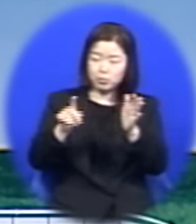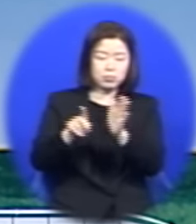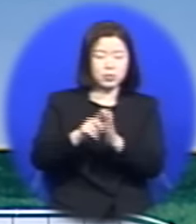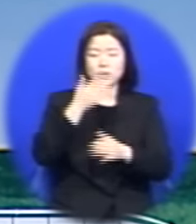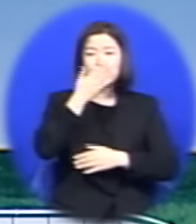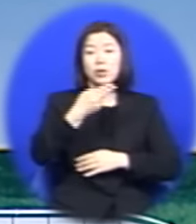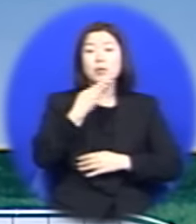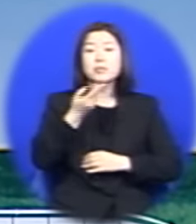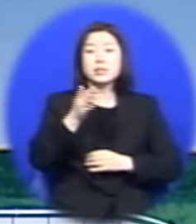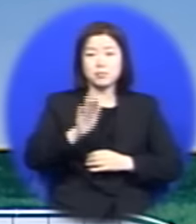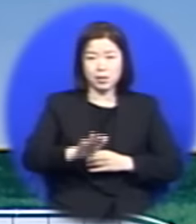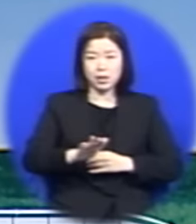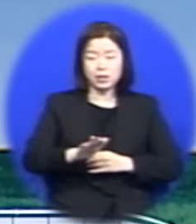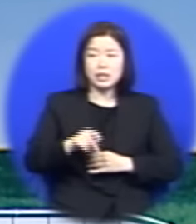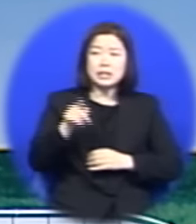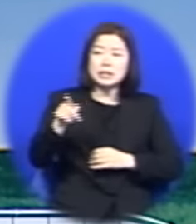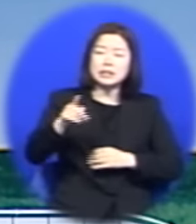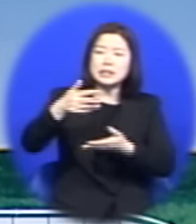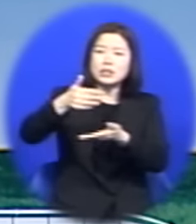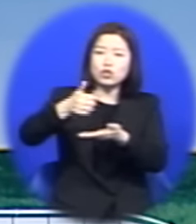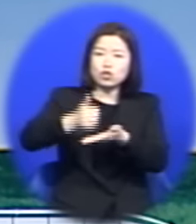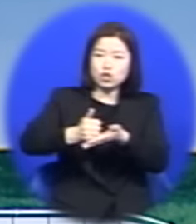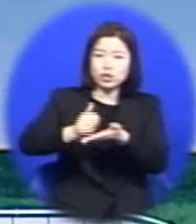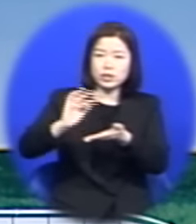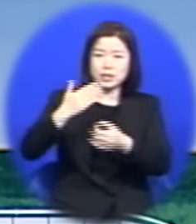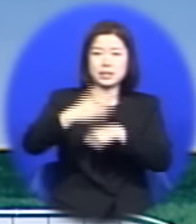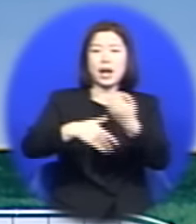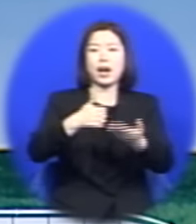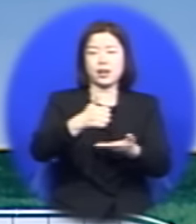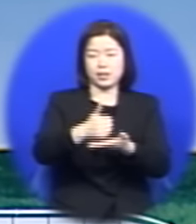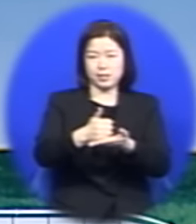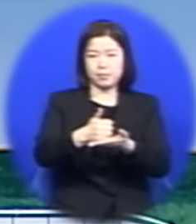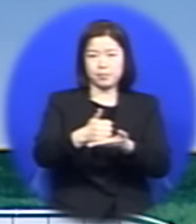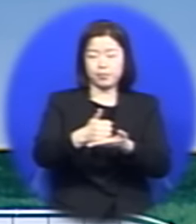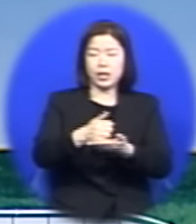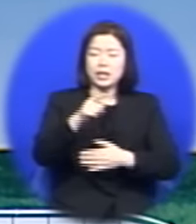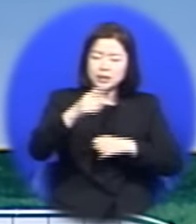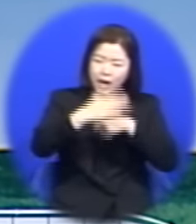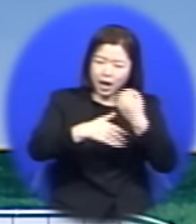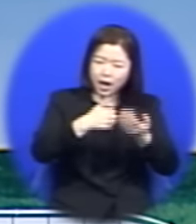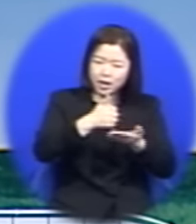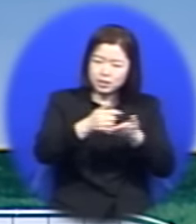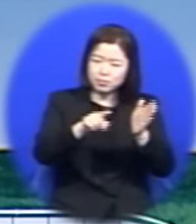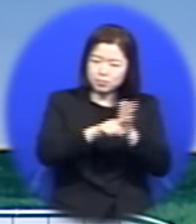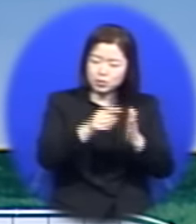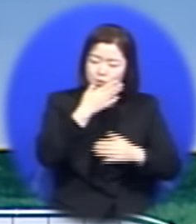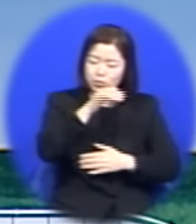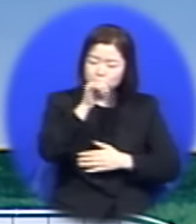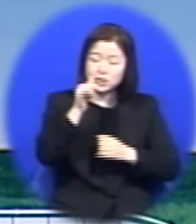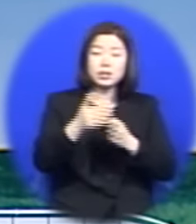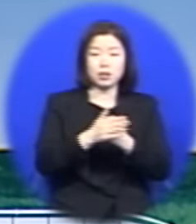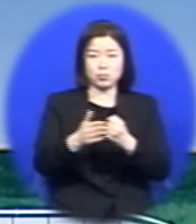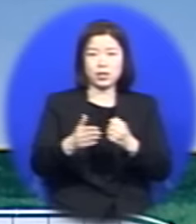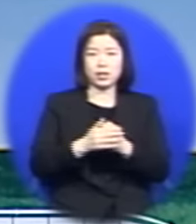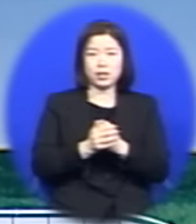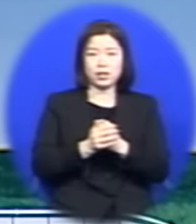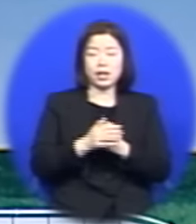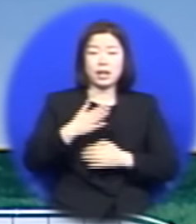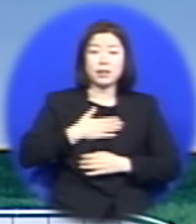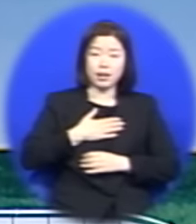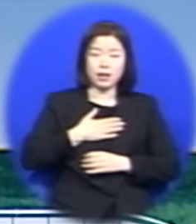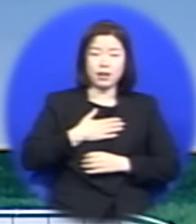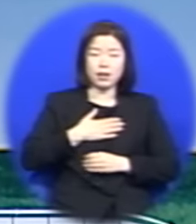없지만 그의 주인 되시는 하나님, 그 하나님은 믿을 수 있으니